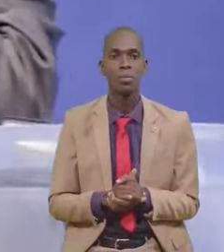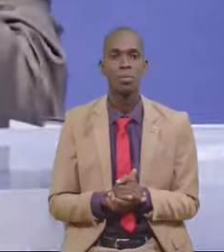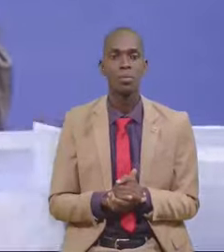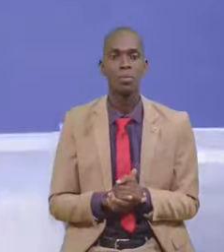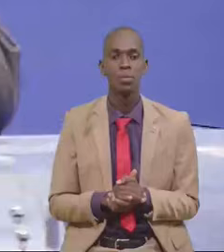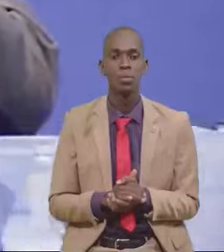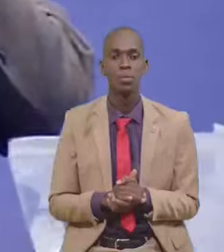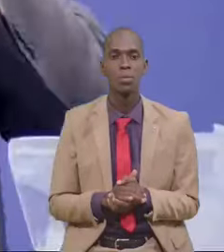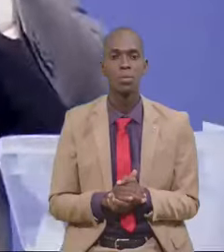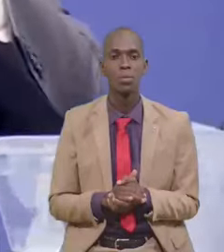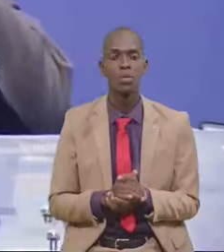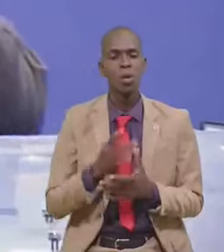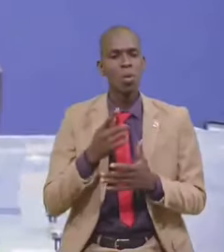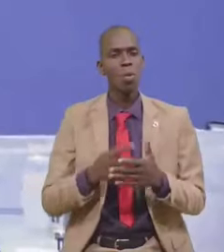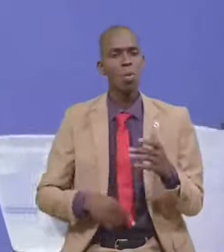Quel type de vérité?